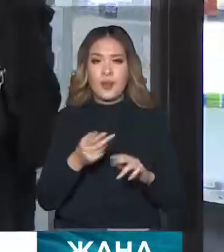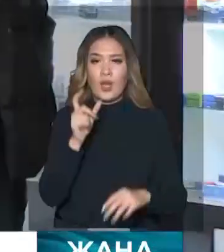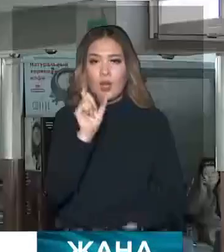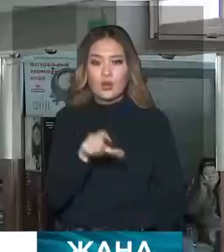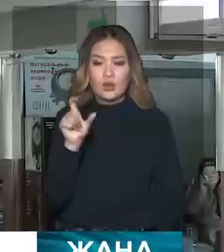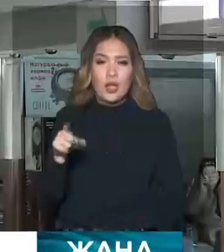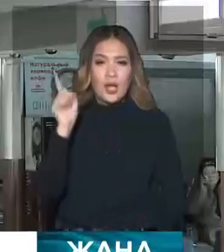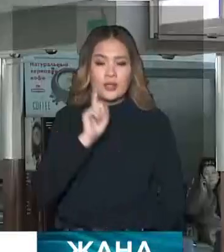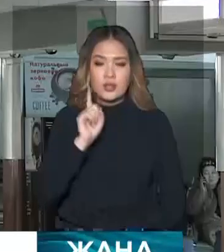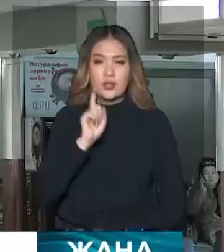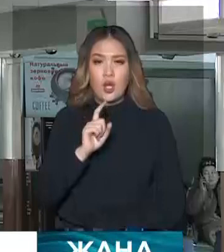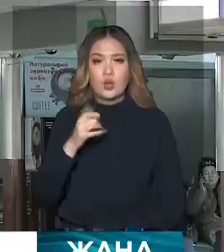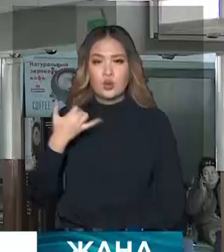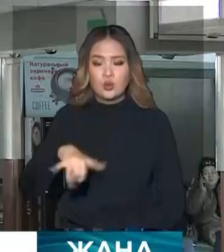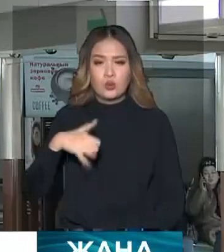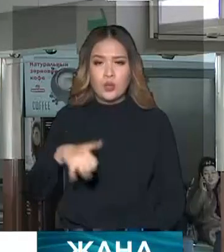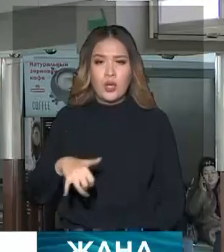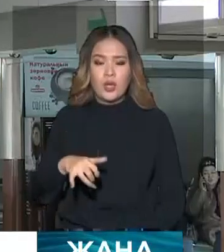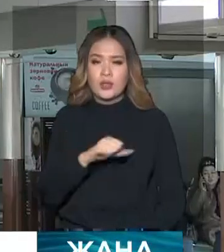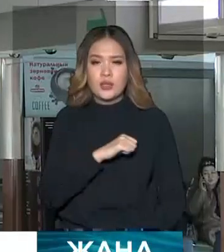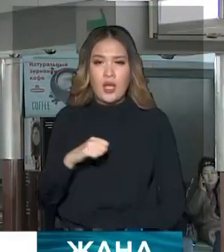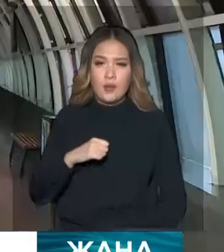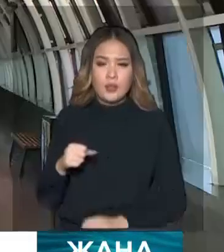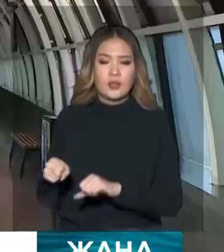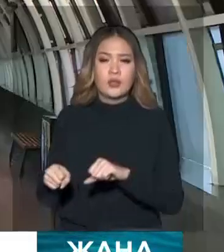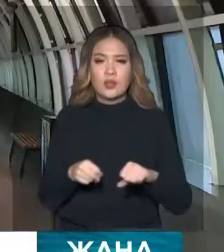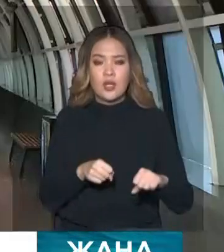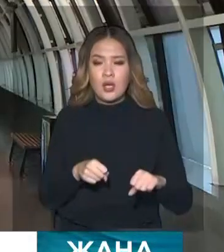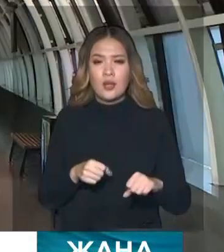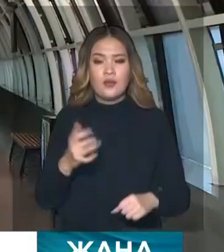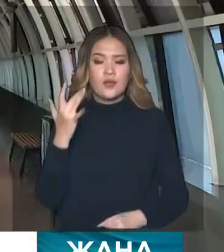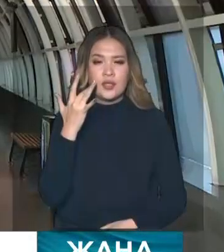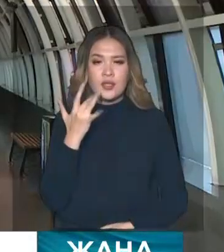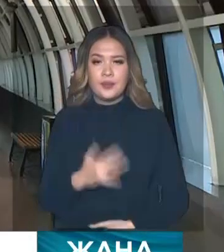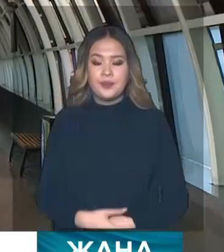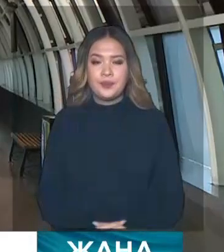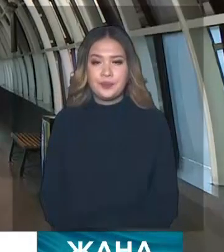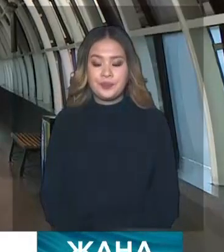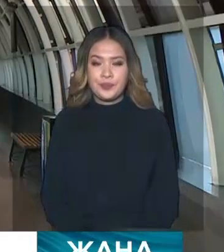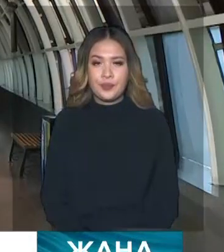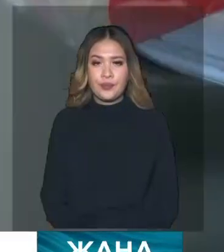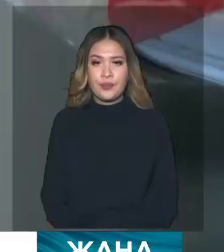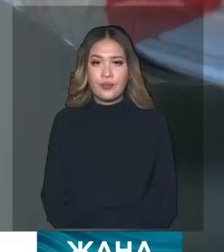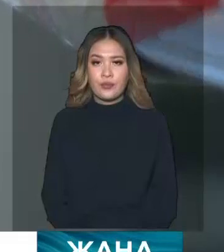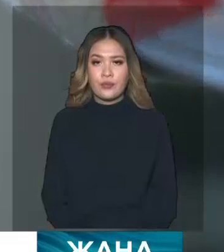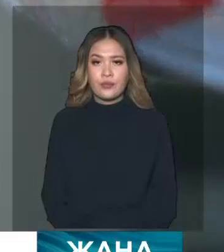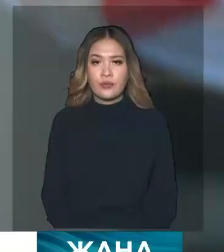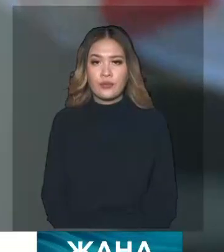Жолаушылар әзірге зілдей сөмкелерін тепешекпен тасып, сеңдей соғысып жүруге мәжбір.